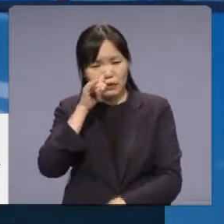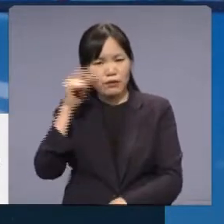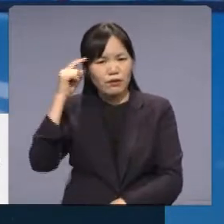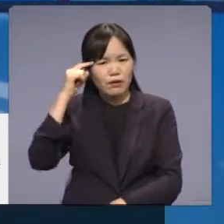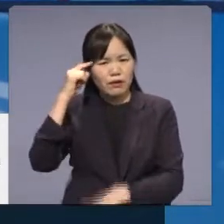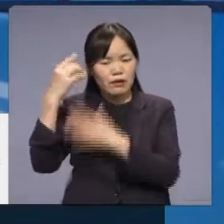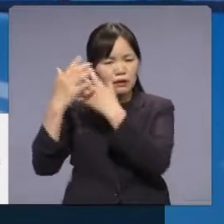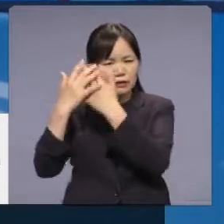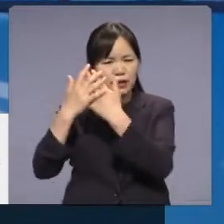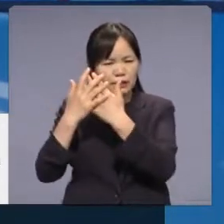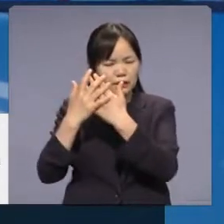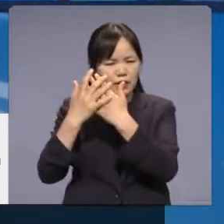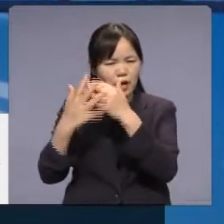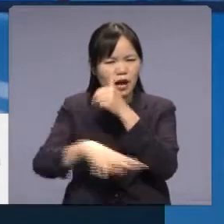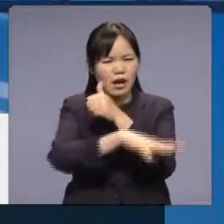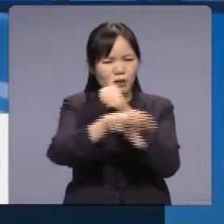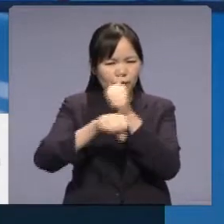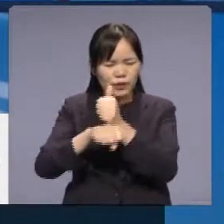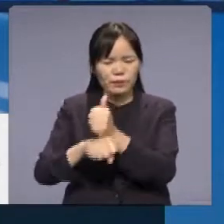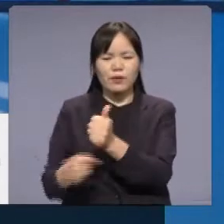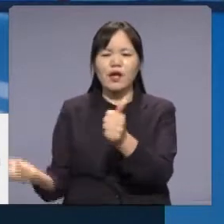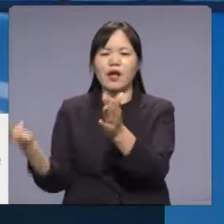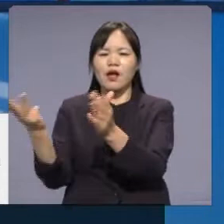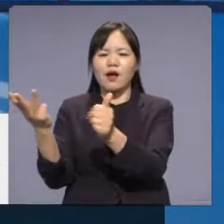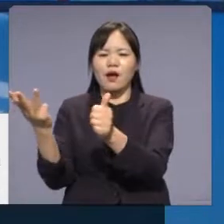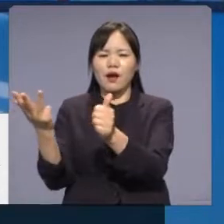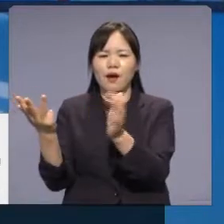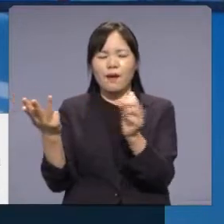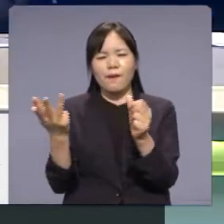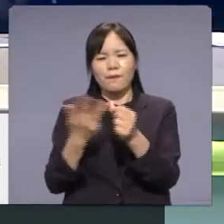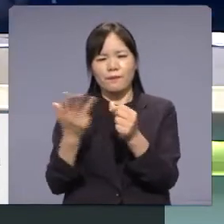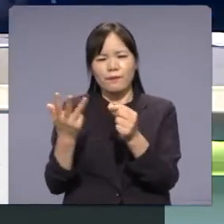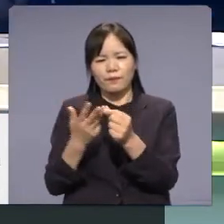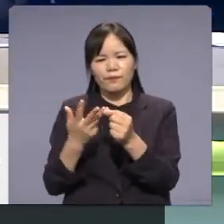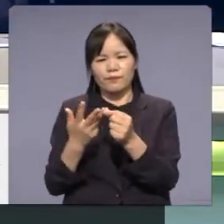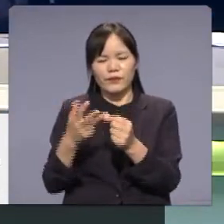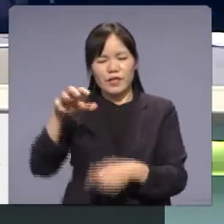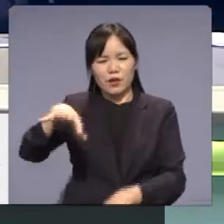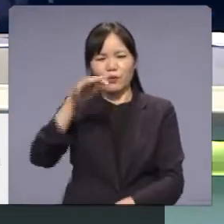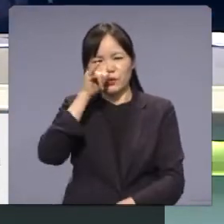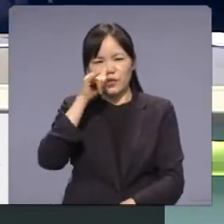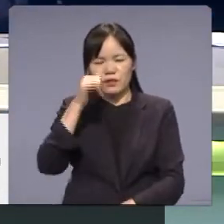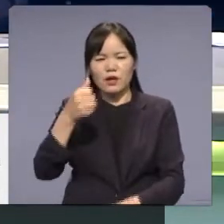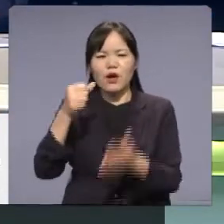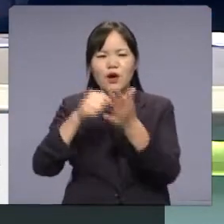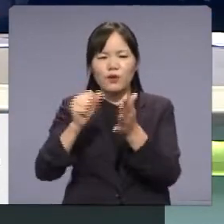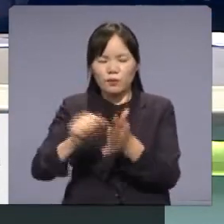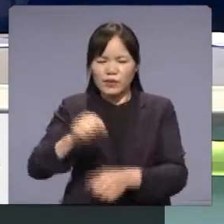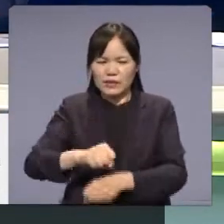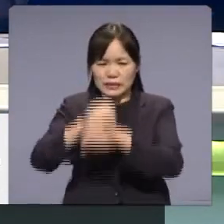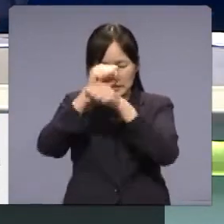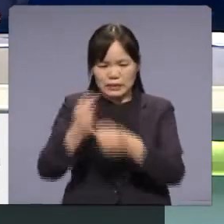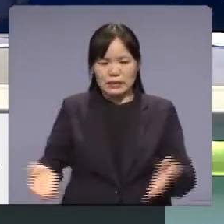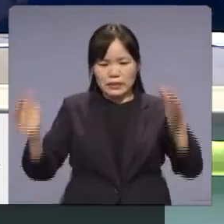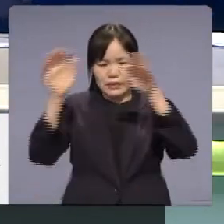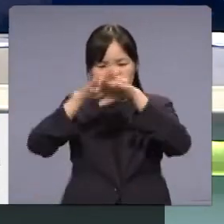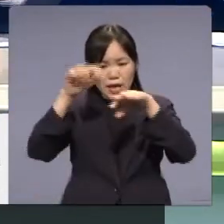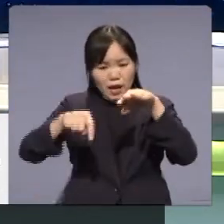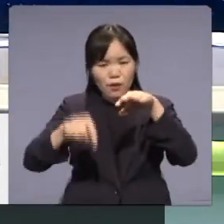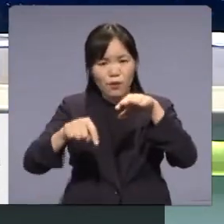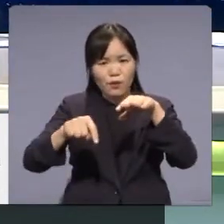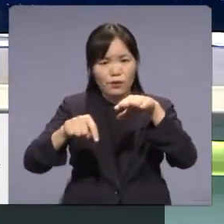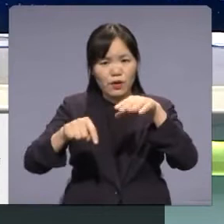플랫폼을 지금 8부두 쪽에는 하고 있죠. 상상 플랫폼이라고 어떤 예. 시설이라고 생각합니까? 곡물창고, 큰 곡물창고를 그 창고